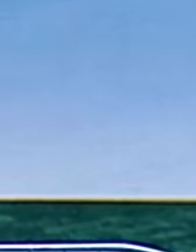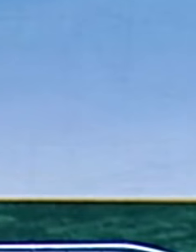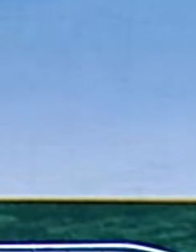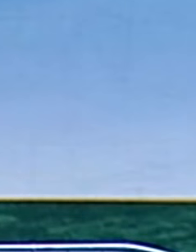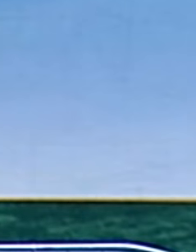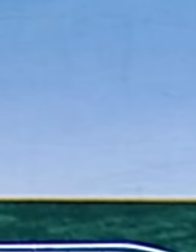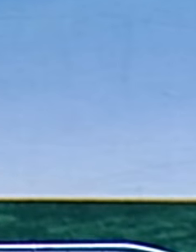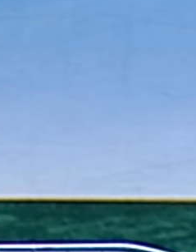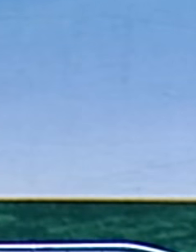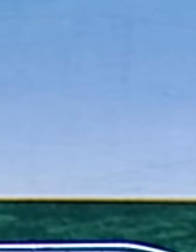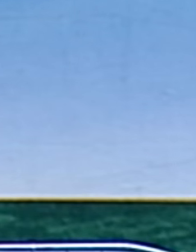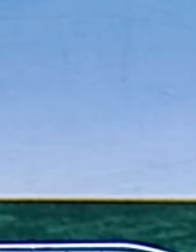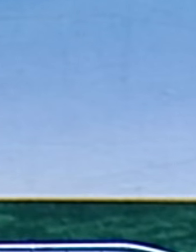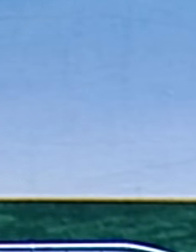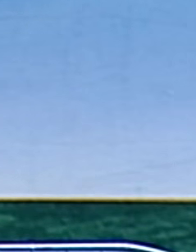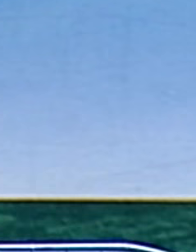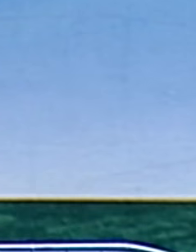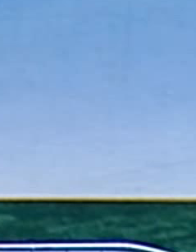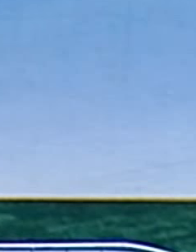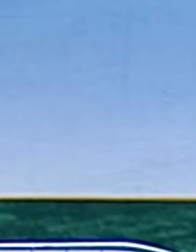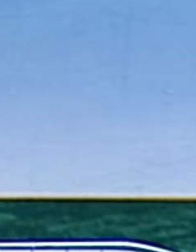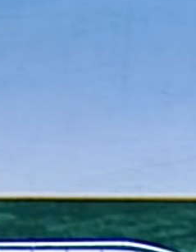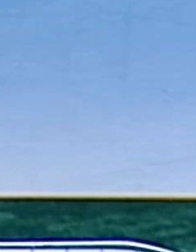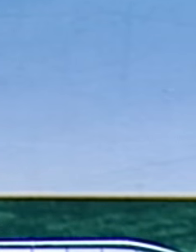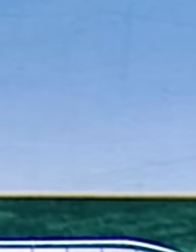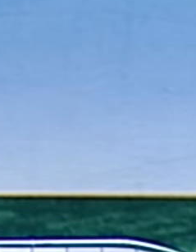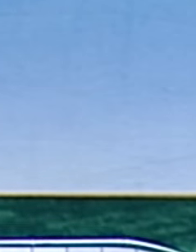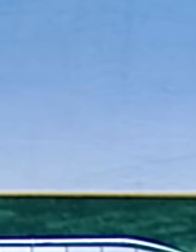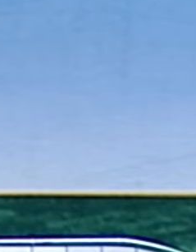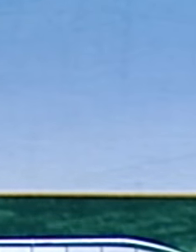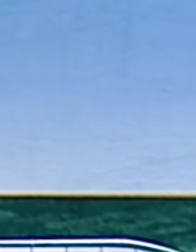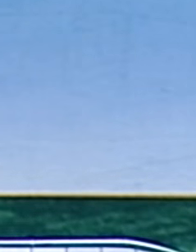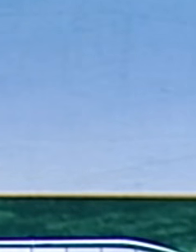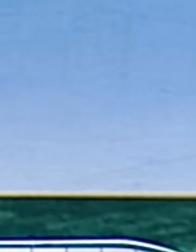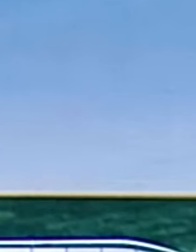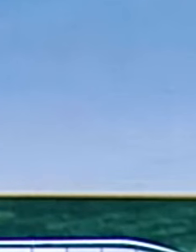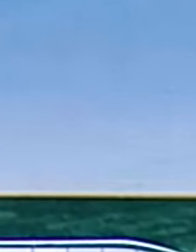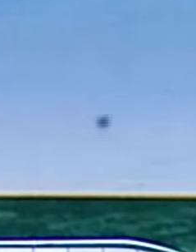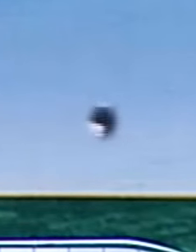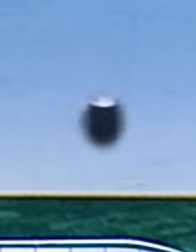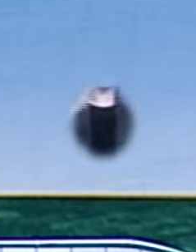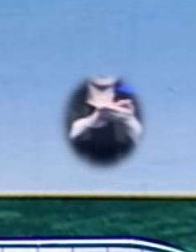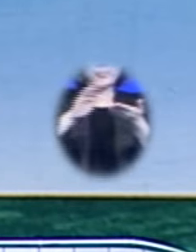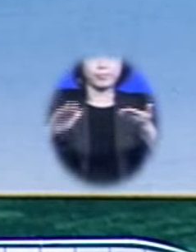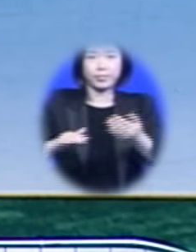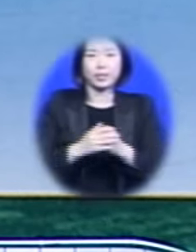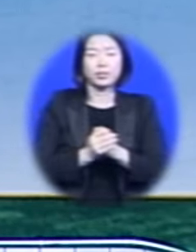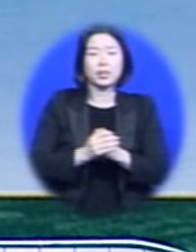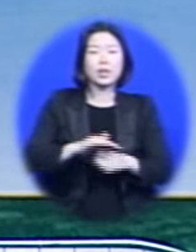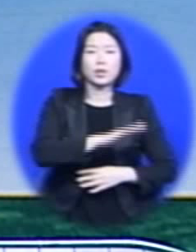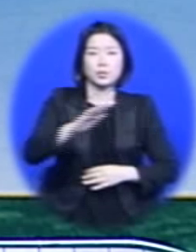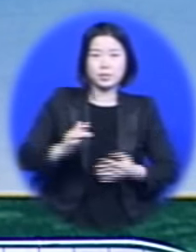여러분들에게도 상황과 여건을 이기는 믿음의 승리를 하나님이 주시기를 축복합니다. 우리